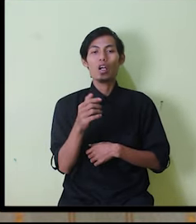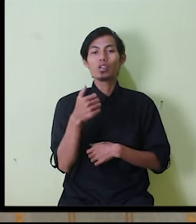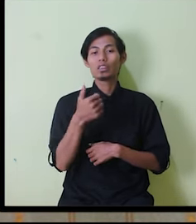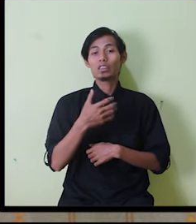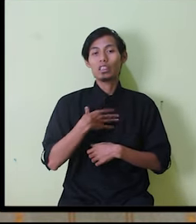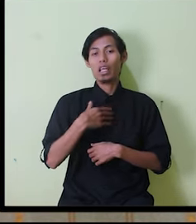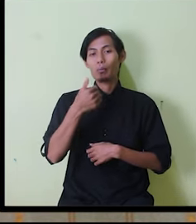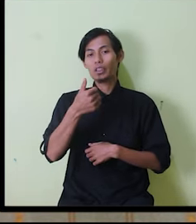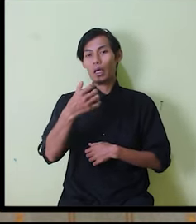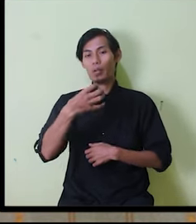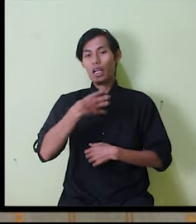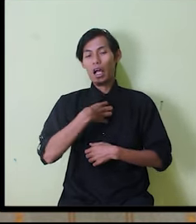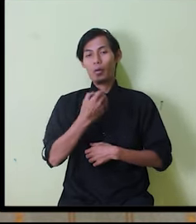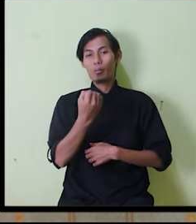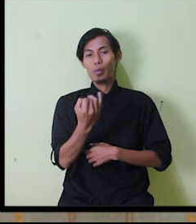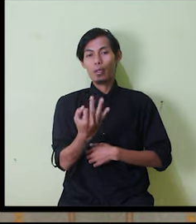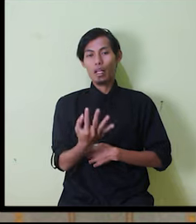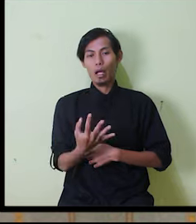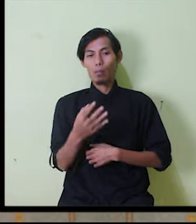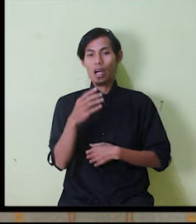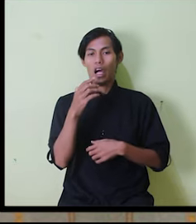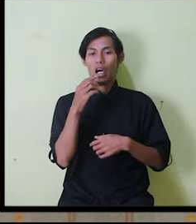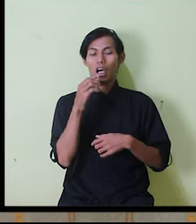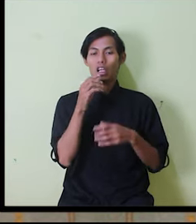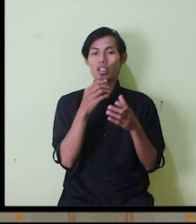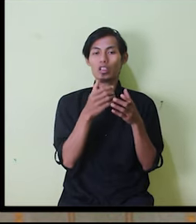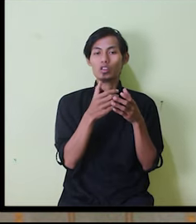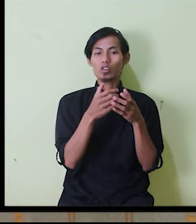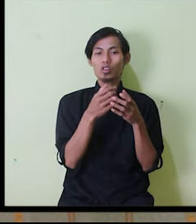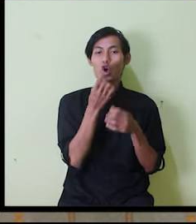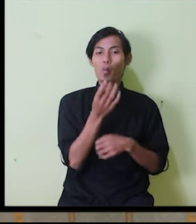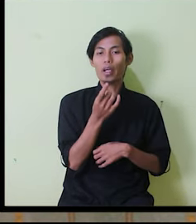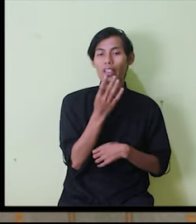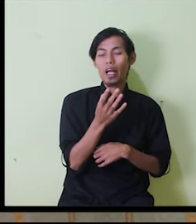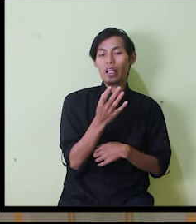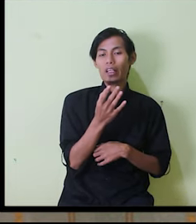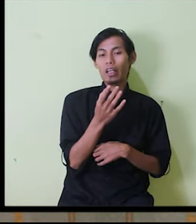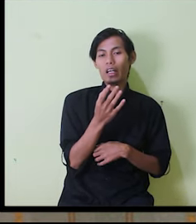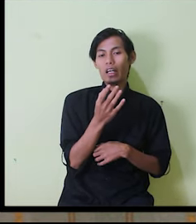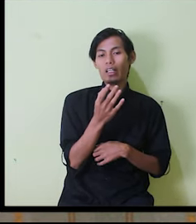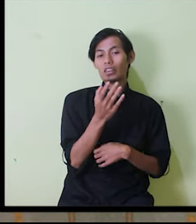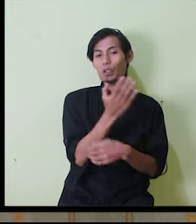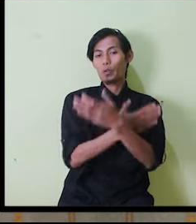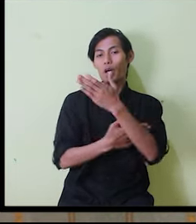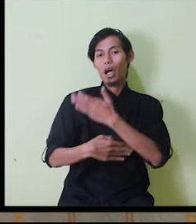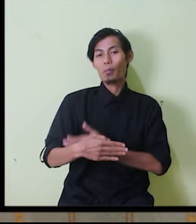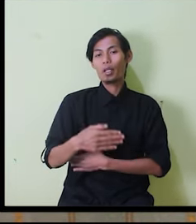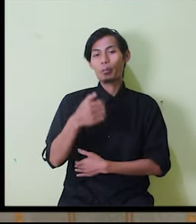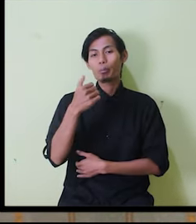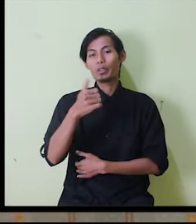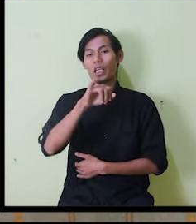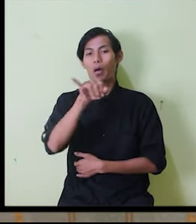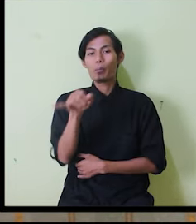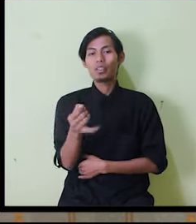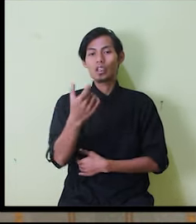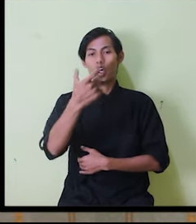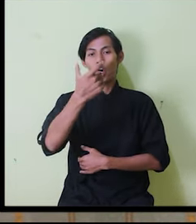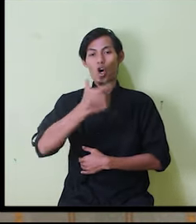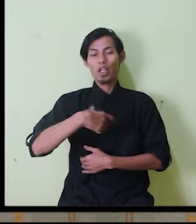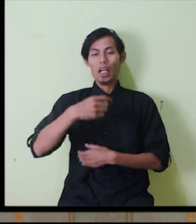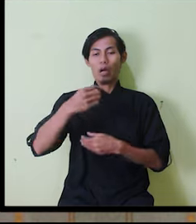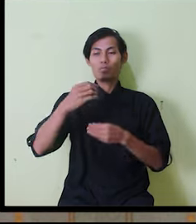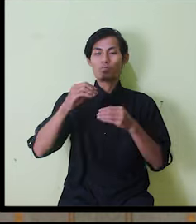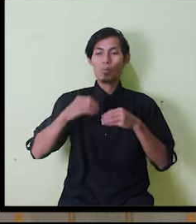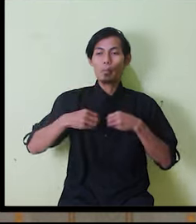ee apa menanggapi beberapa komentarnya itu bahwa diabel itu sebenarnya bisa menjadi orang yang